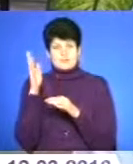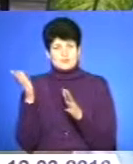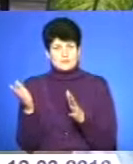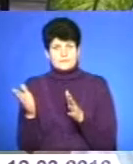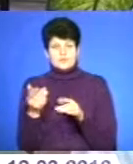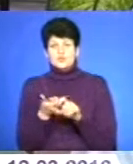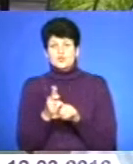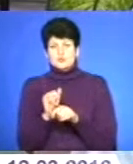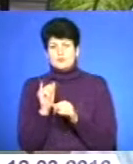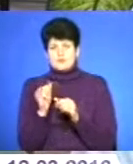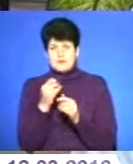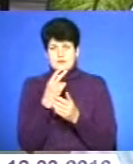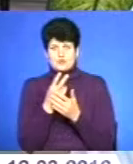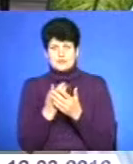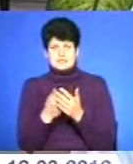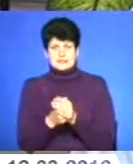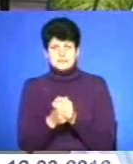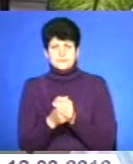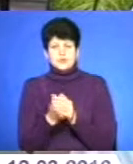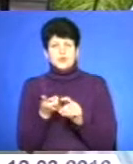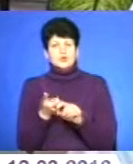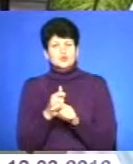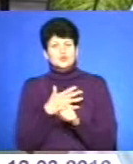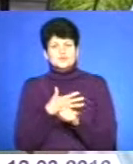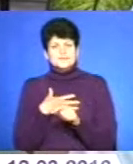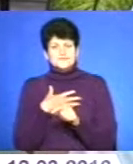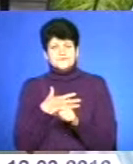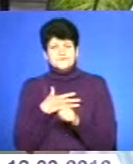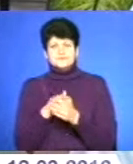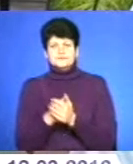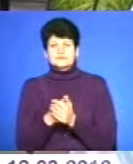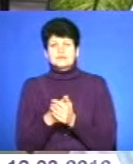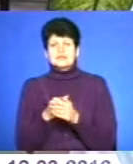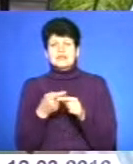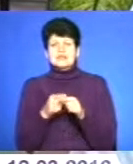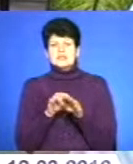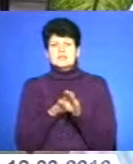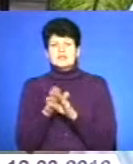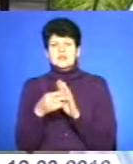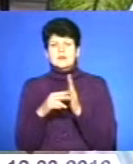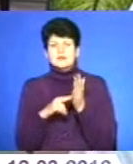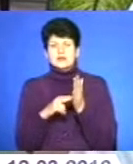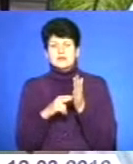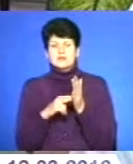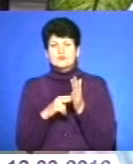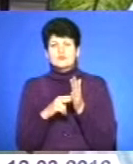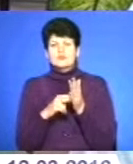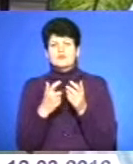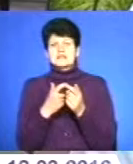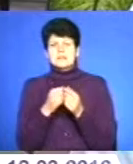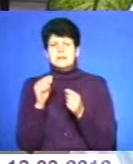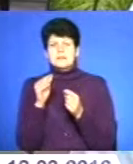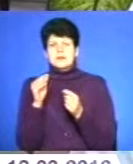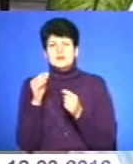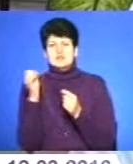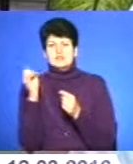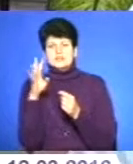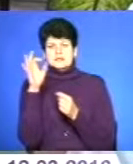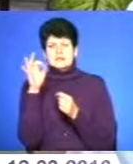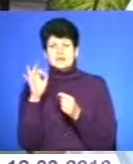поганий показник, дуже тривожний – це виконання плану вакцинації БЦЖ. 14%